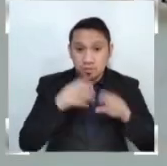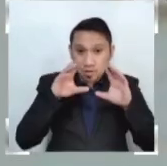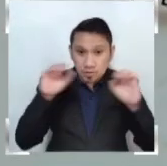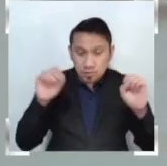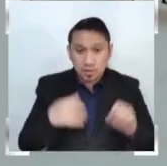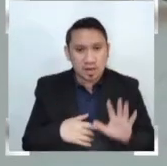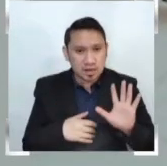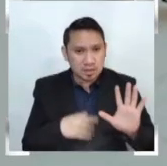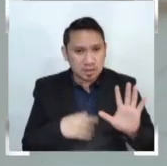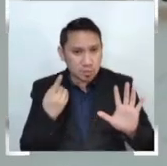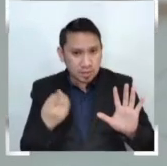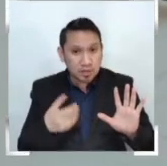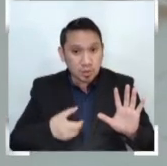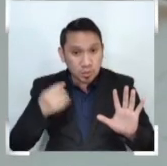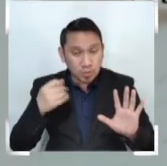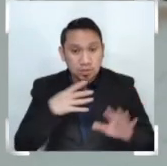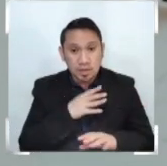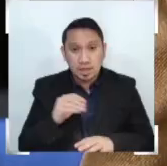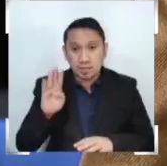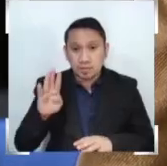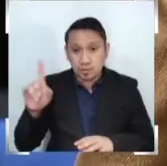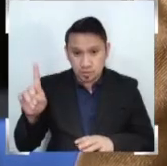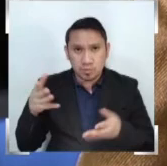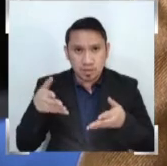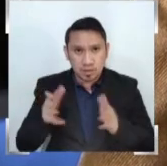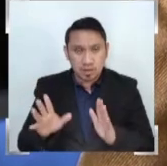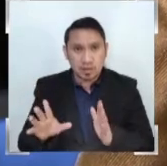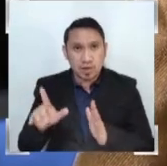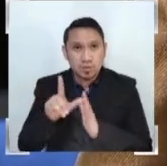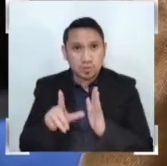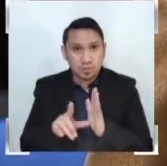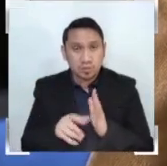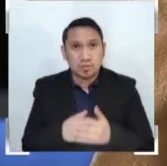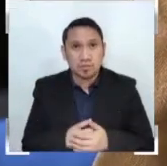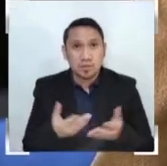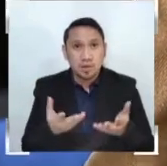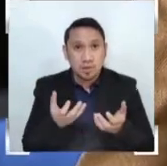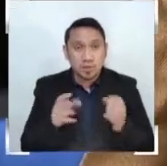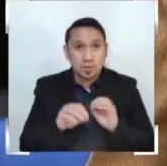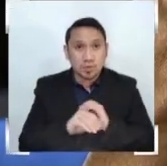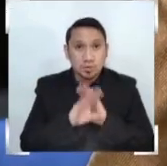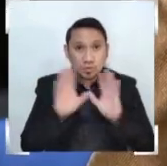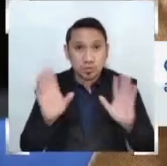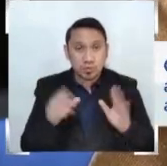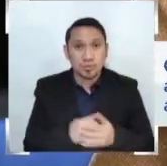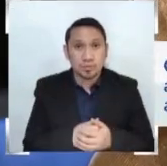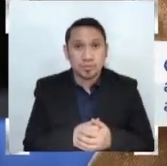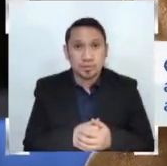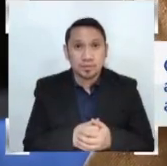Pangulo at may 41 hinaya ang maging ganap na batas. Gusto ko lang linawin, no? Hindi po nagkaroon